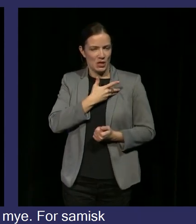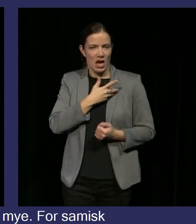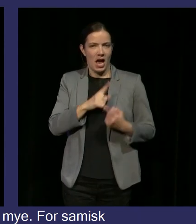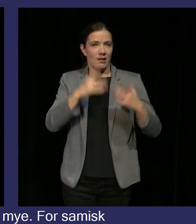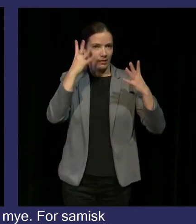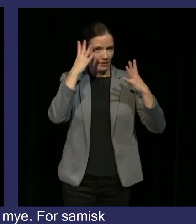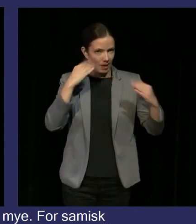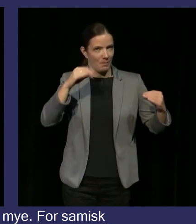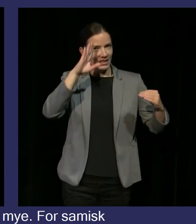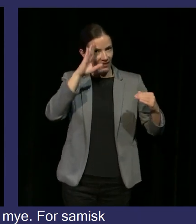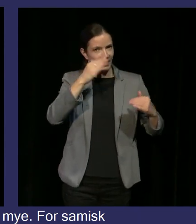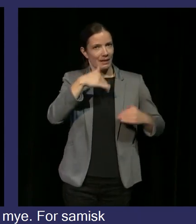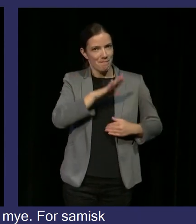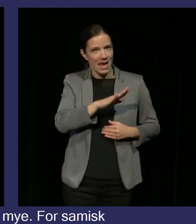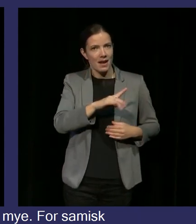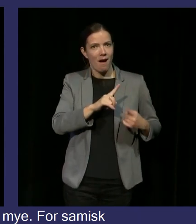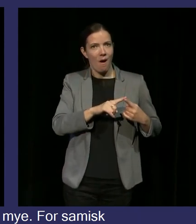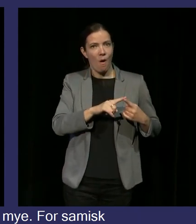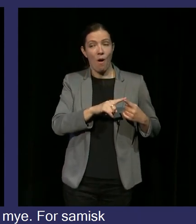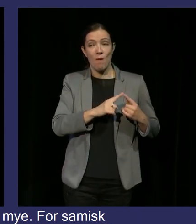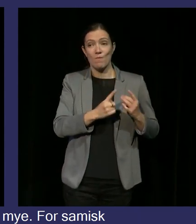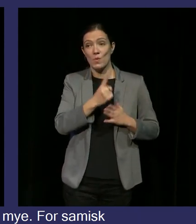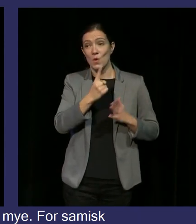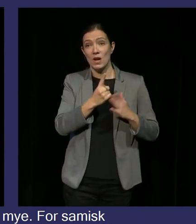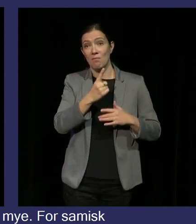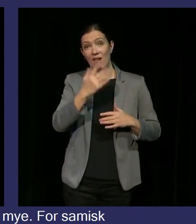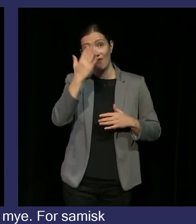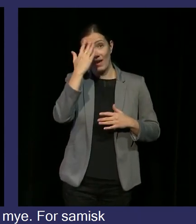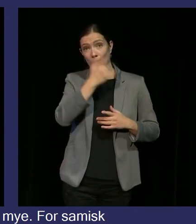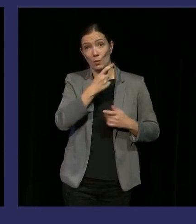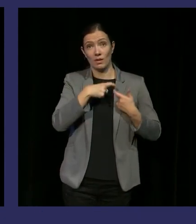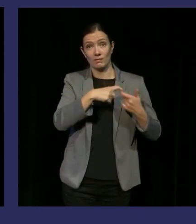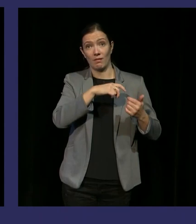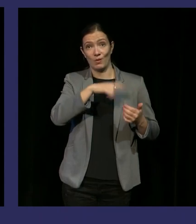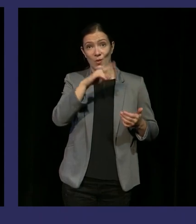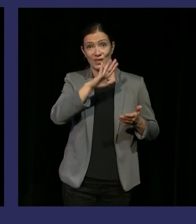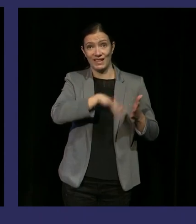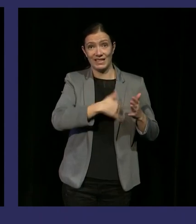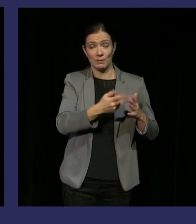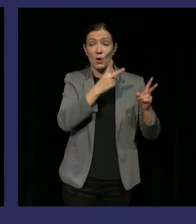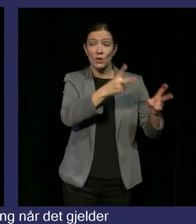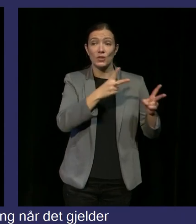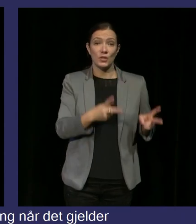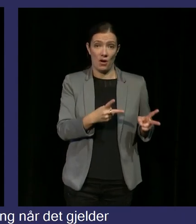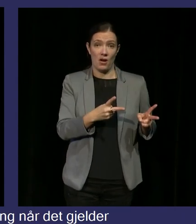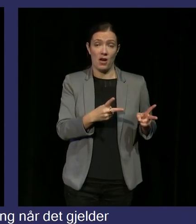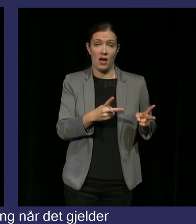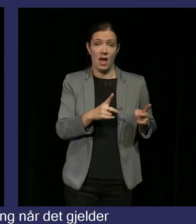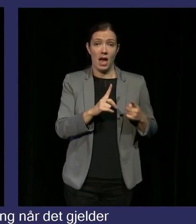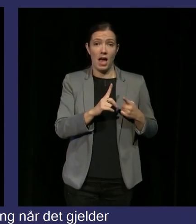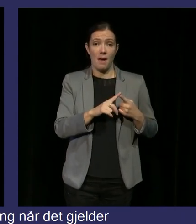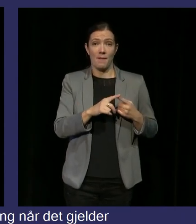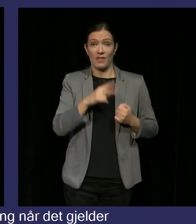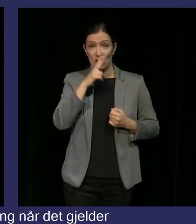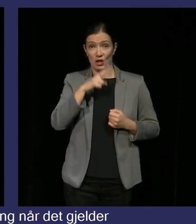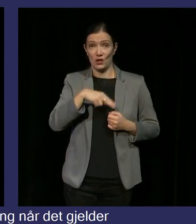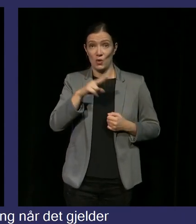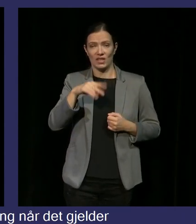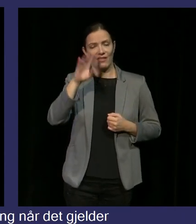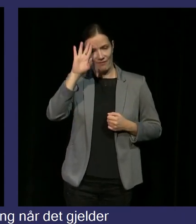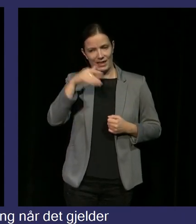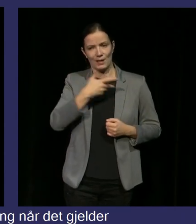samer så vet vi litt mer, og kanskje vet vi også en del om norsk tegnspråk. For nynorsk så vet vi en god